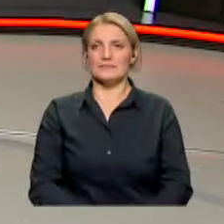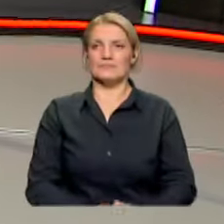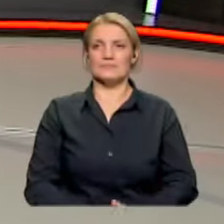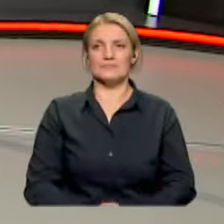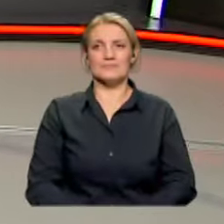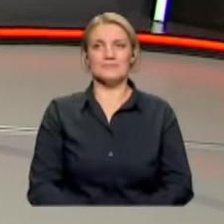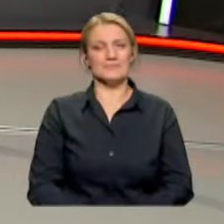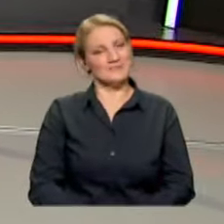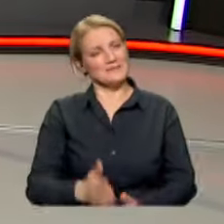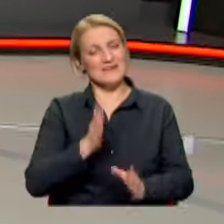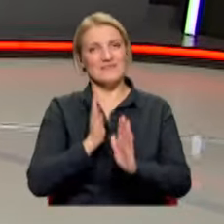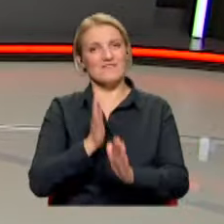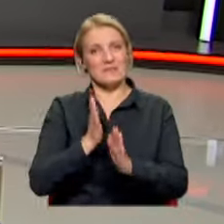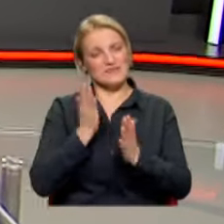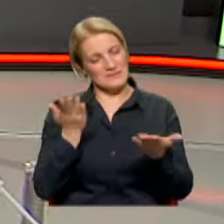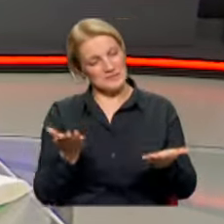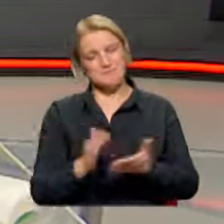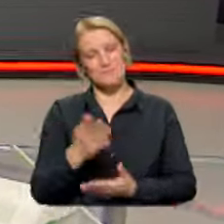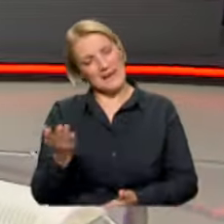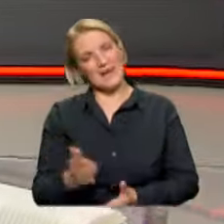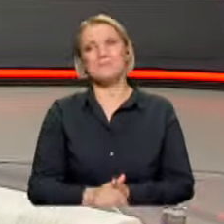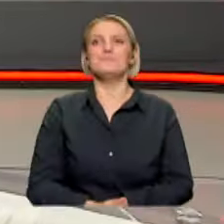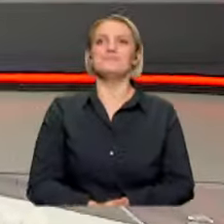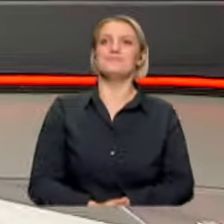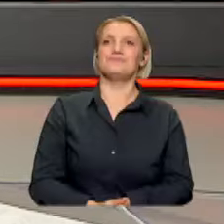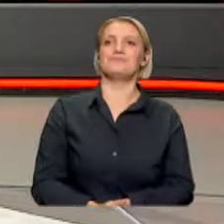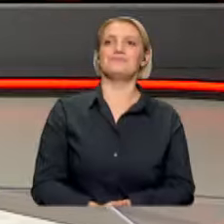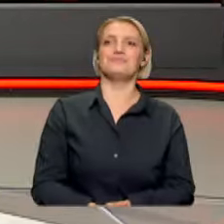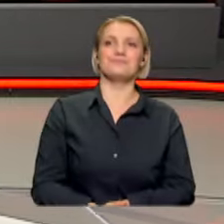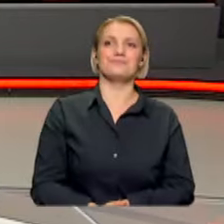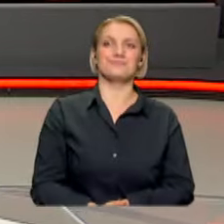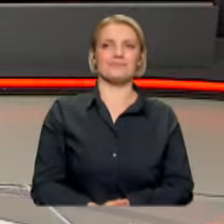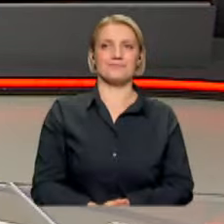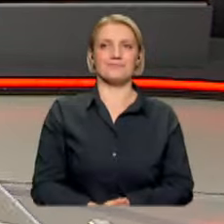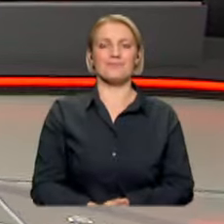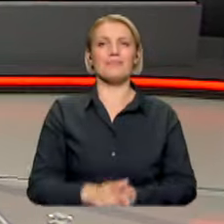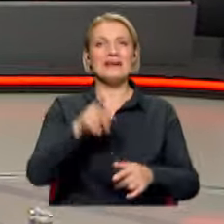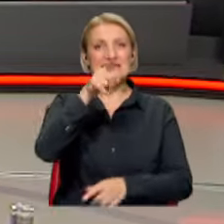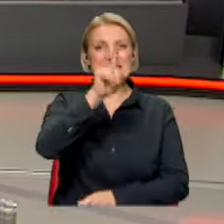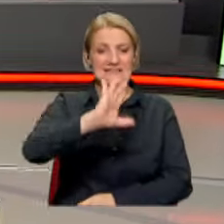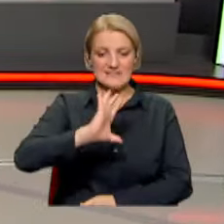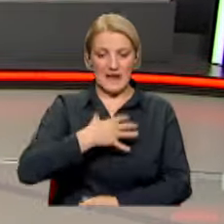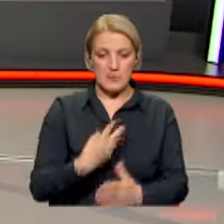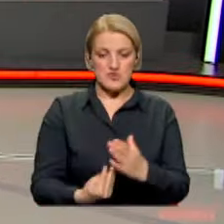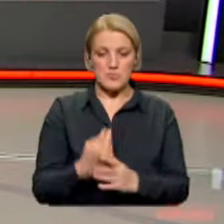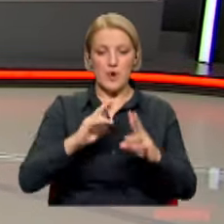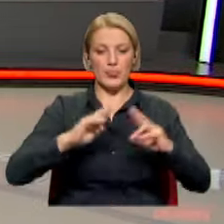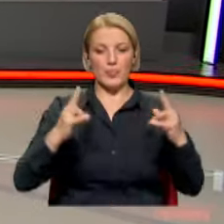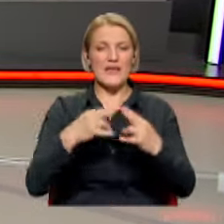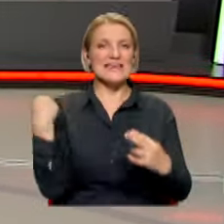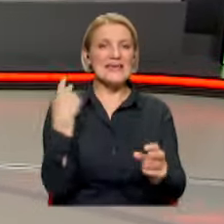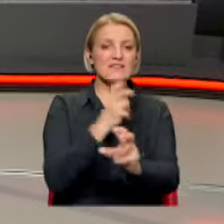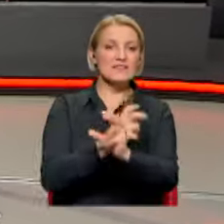edin devam edeceğiz Buna devam edeceğiz Peki bırakın size sahip çıkmayı dünyadaki yeni